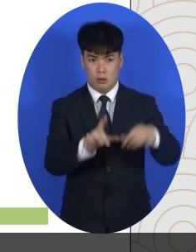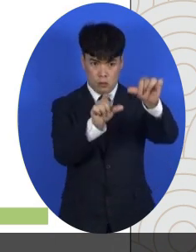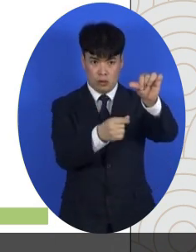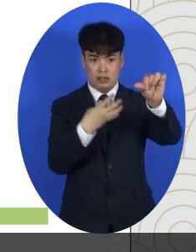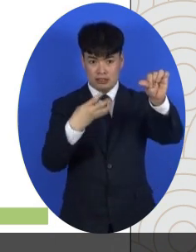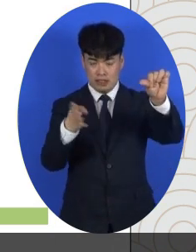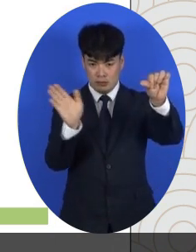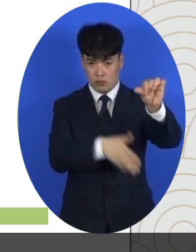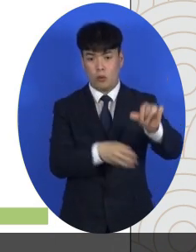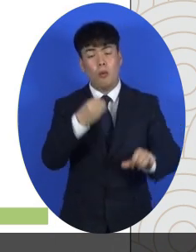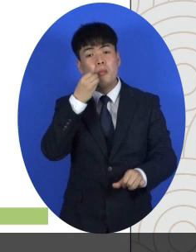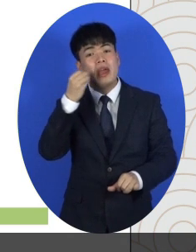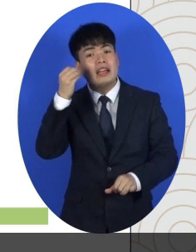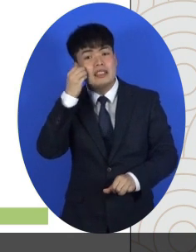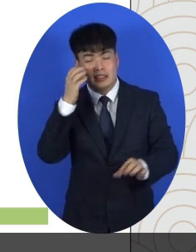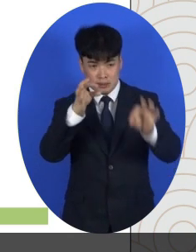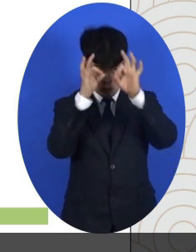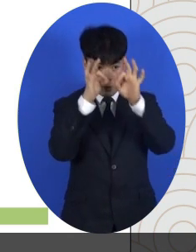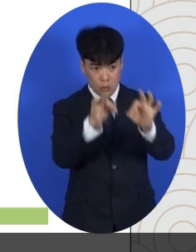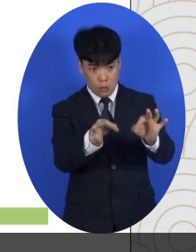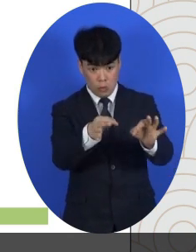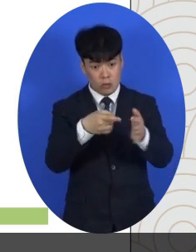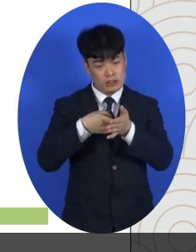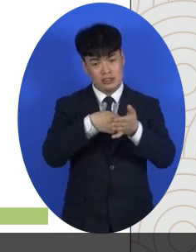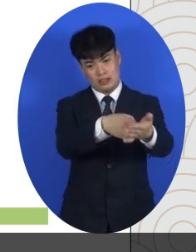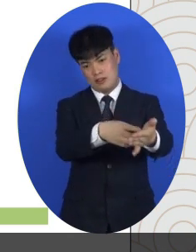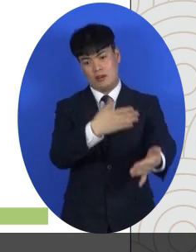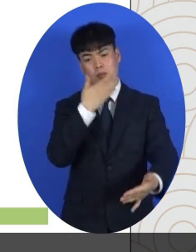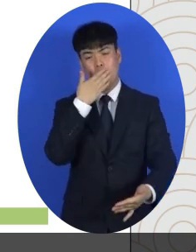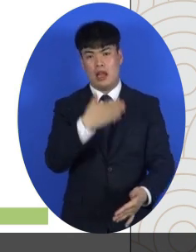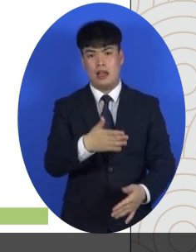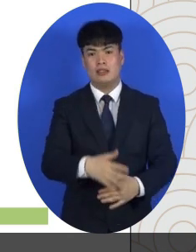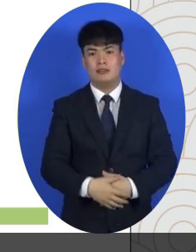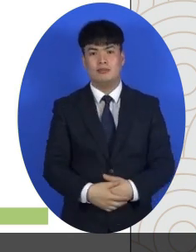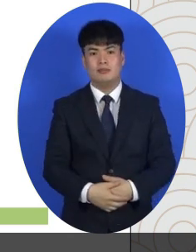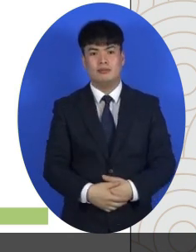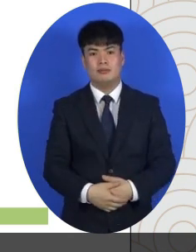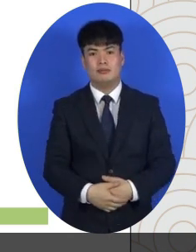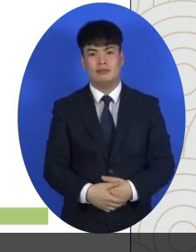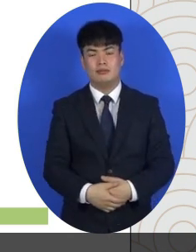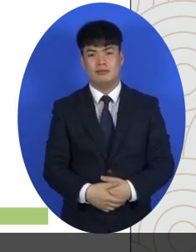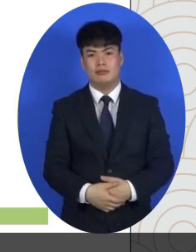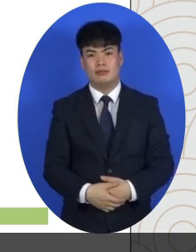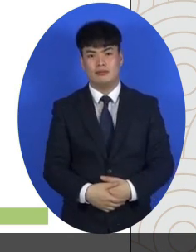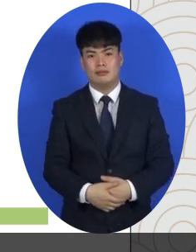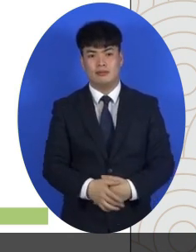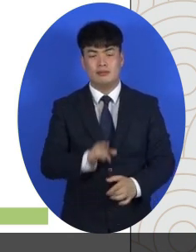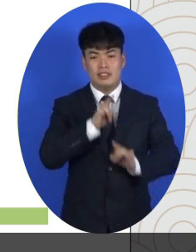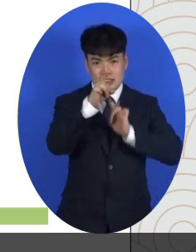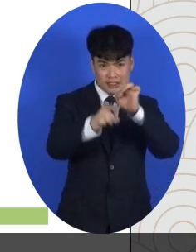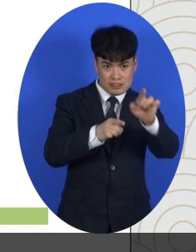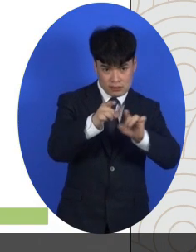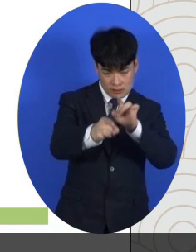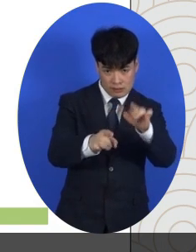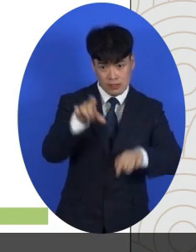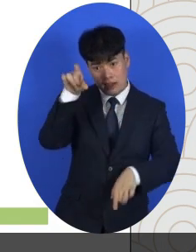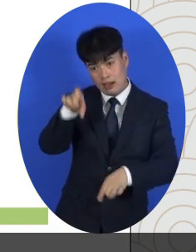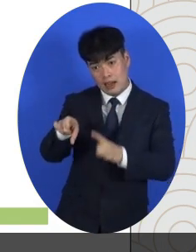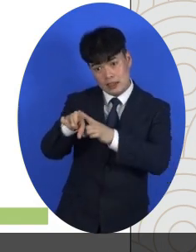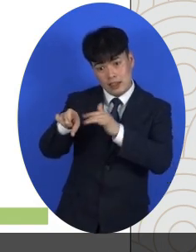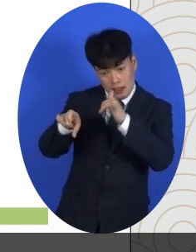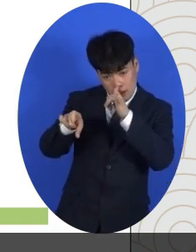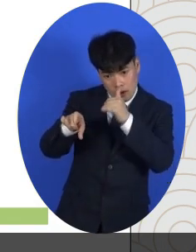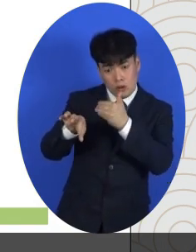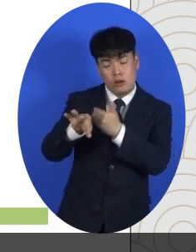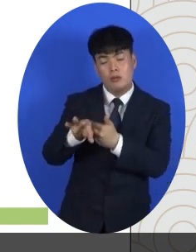홈페이지에서 조회 가능하며 조회는 출생연도 끝자리 요일제 조회로 이루어집니다. 신청은 세대주가 카드를 소유하고